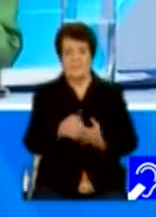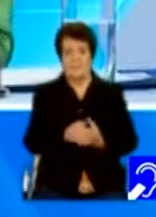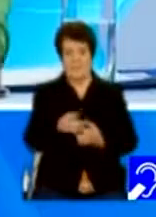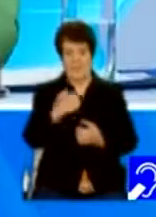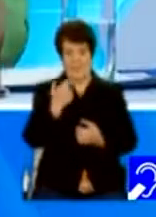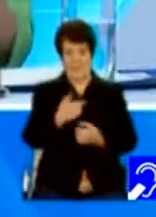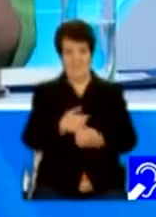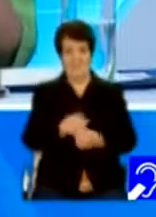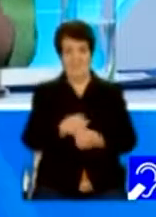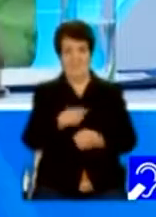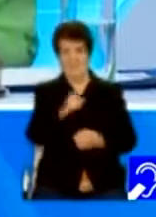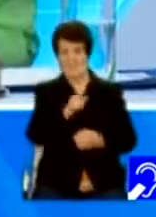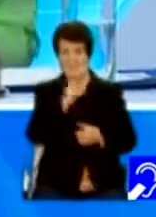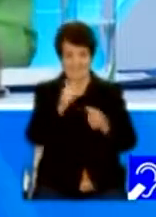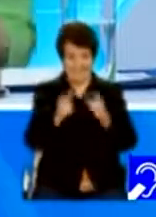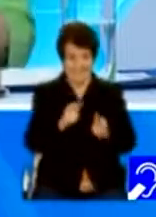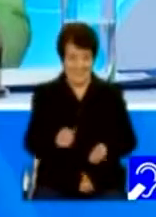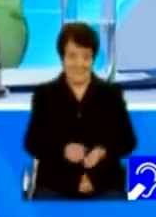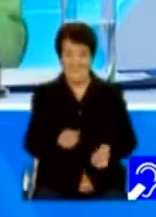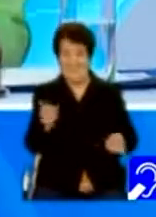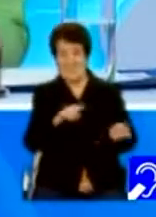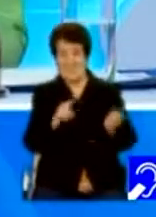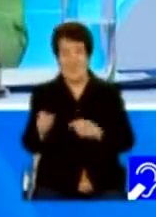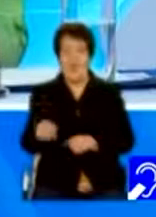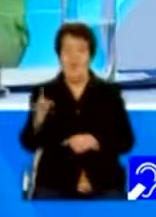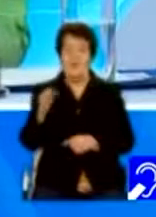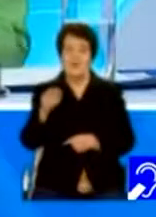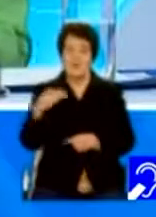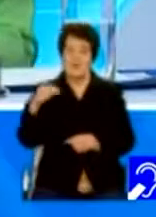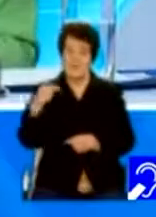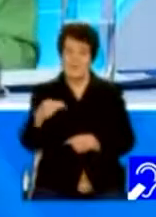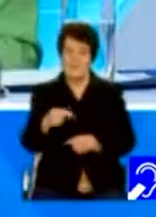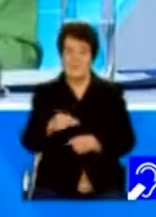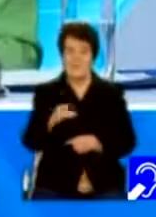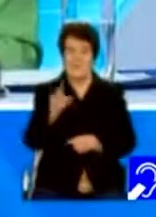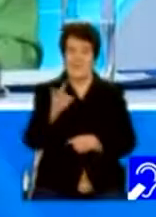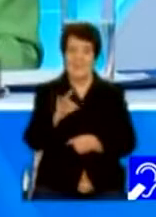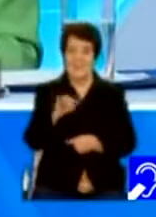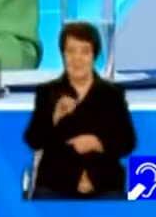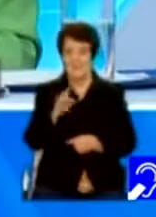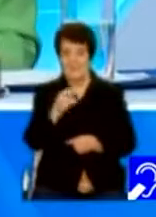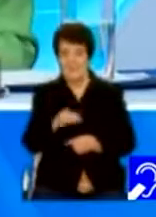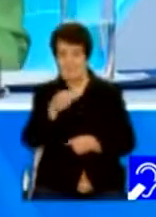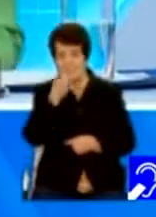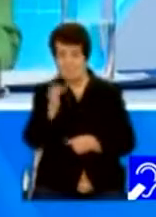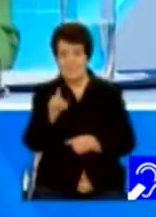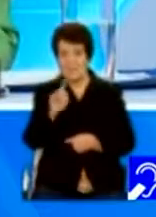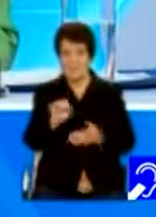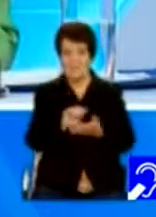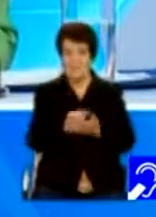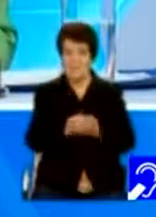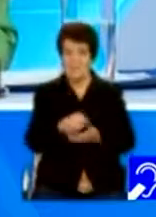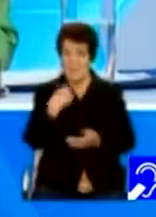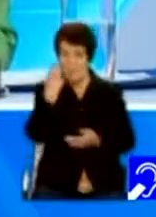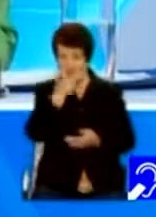Dacă vă referiți la dosarul 25, în care este parte componente, președintele dumneavoastră Renato Osatăi, sunteți binevenită. Spuneți despre dosarul 25, în